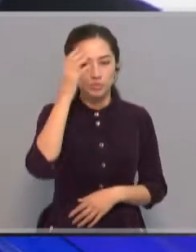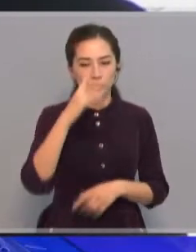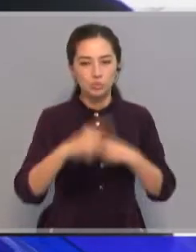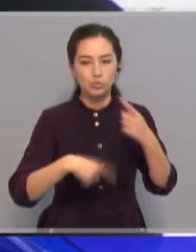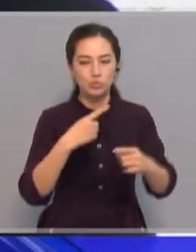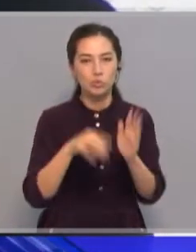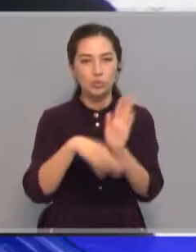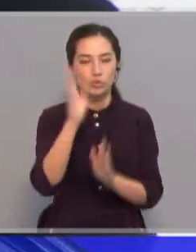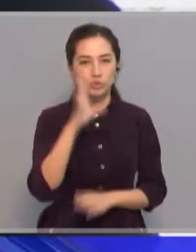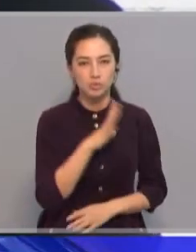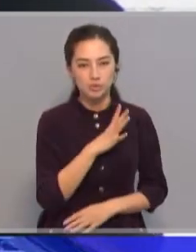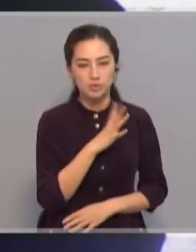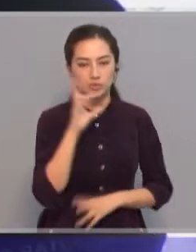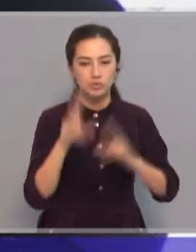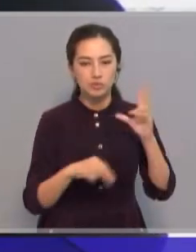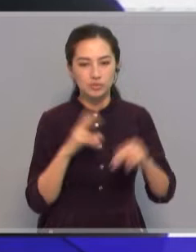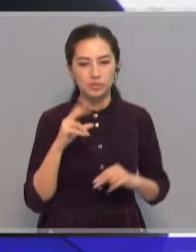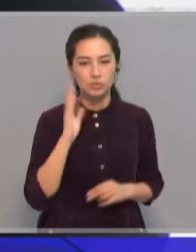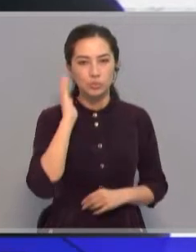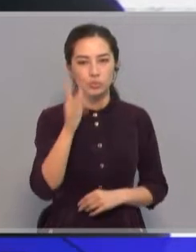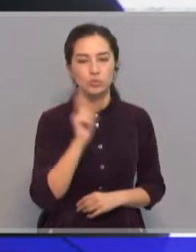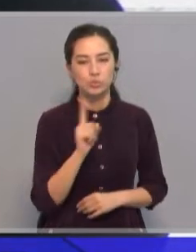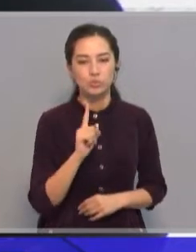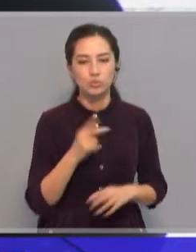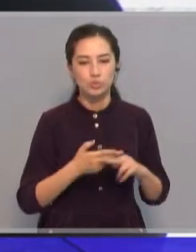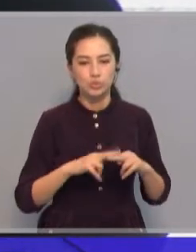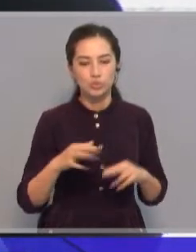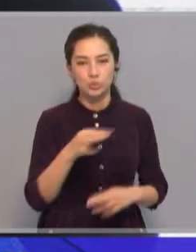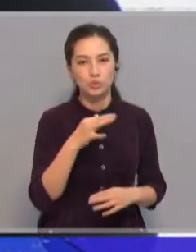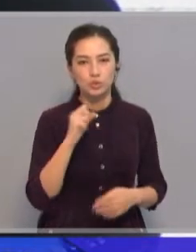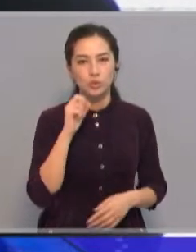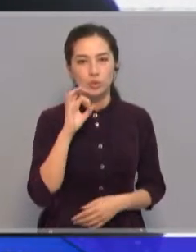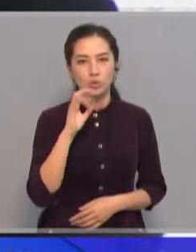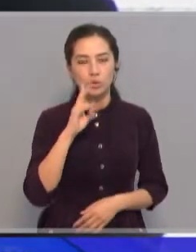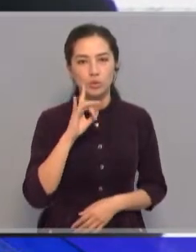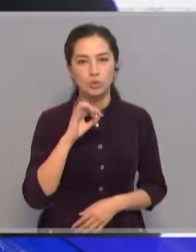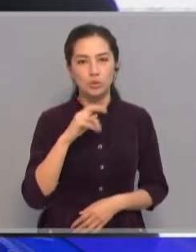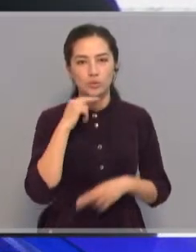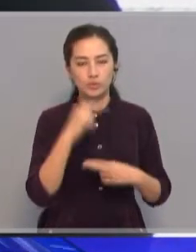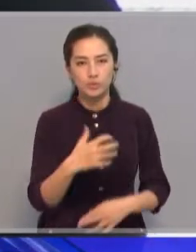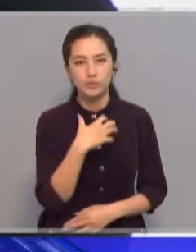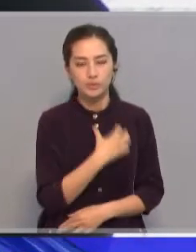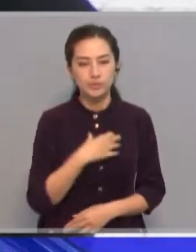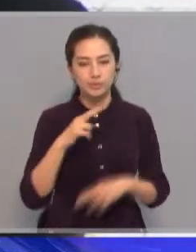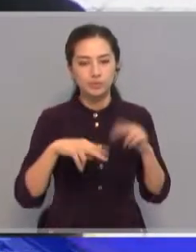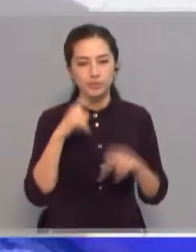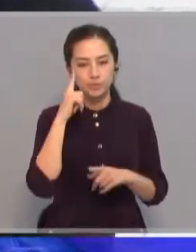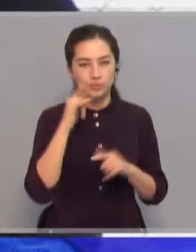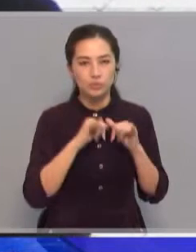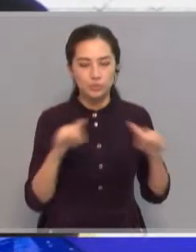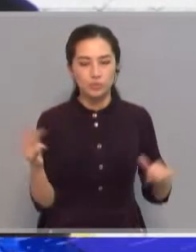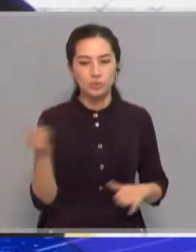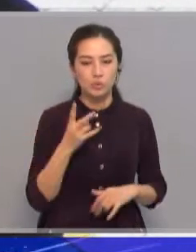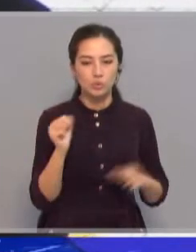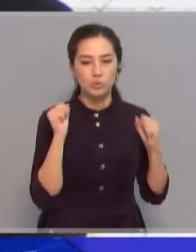өсетіп үміттеніп отырмыз. Алдағы уақытта осындай ауылдық округтерге баса назар аударып осындай нысандар салына беретін болады.